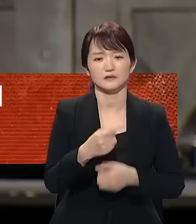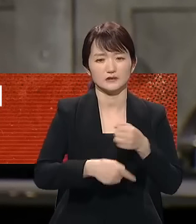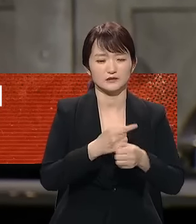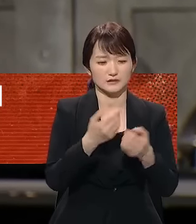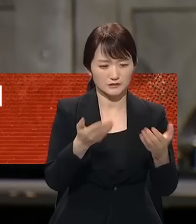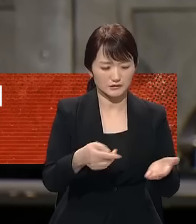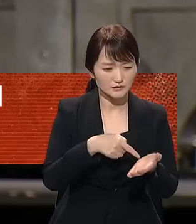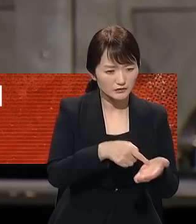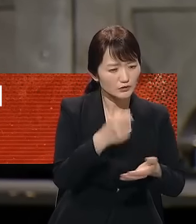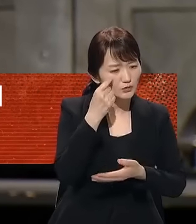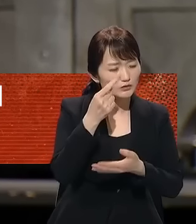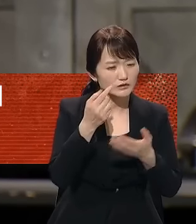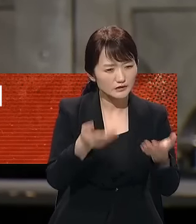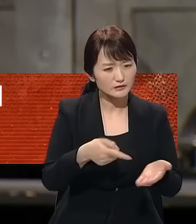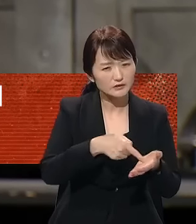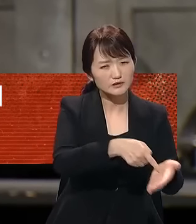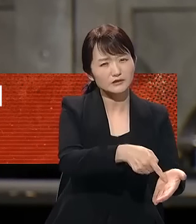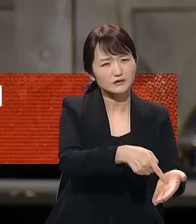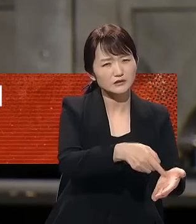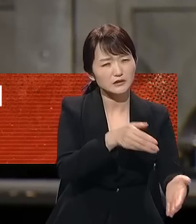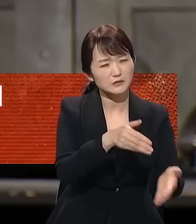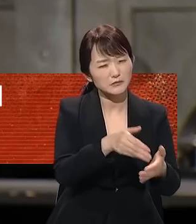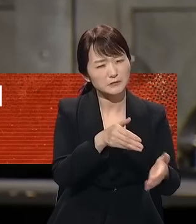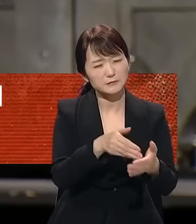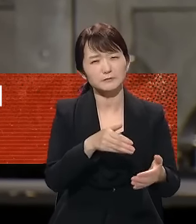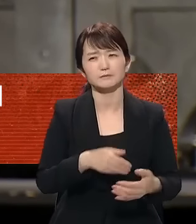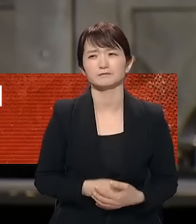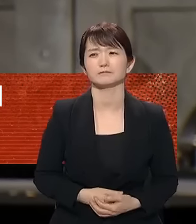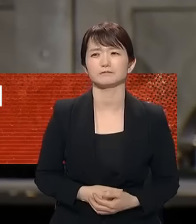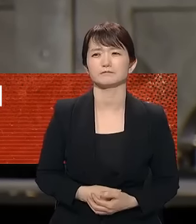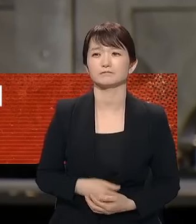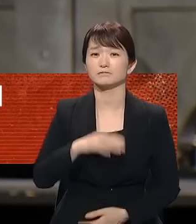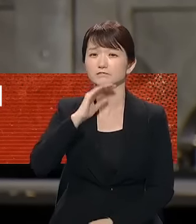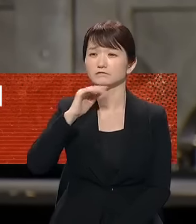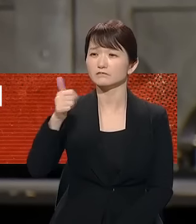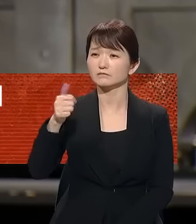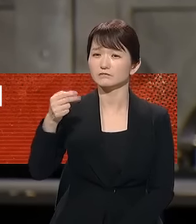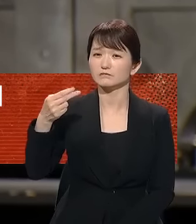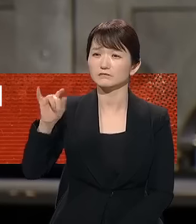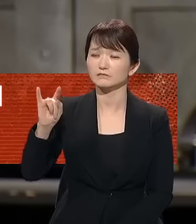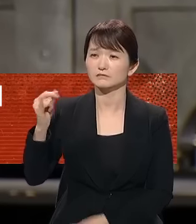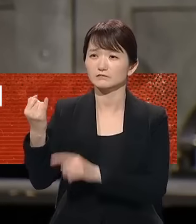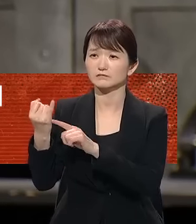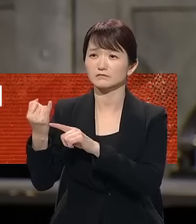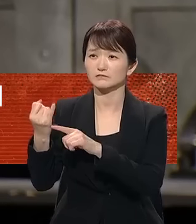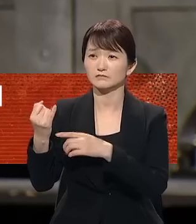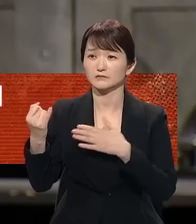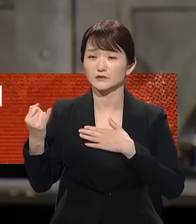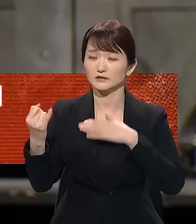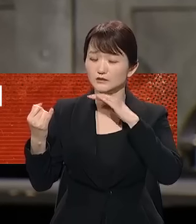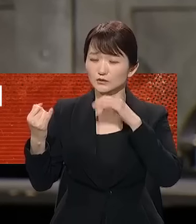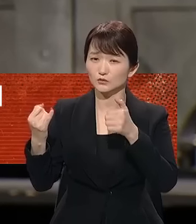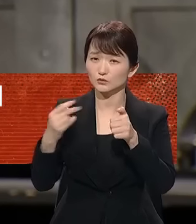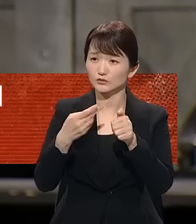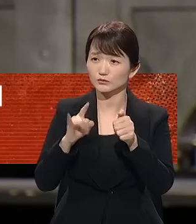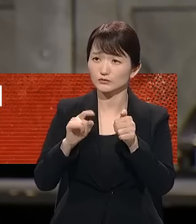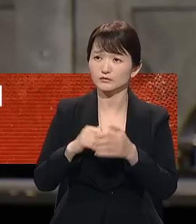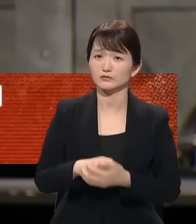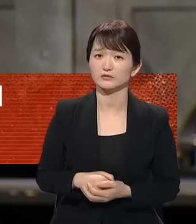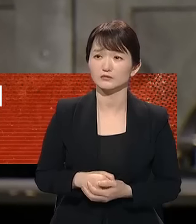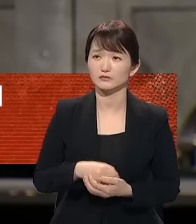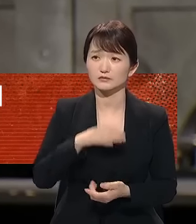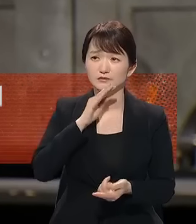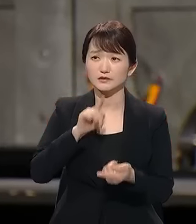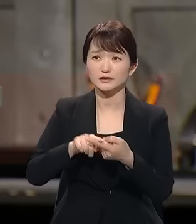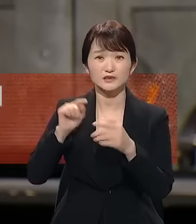그렇게 당연하게는 안 받아들여지는 게 사회 분위기가 이제 근데 50대 어르신만 해도 뭐 저희 또래만 저도 50대니까 저희 또래만 해도 당연히